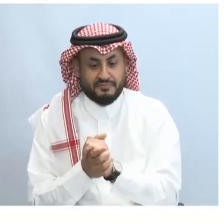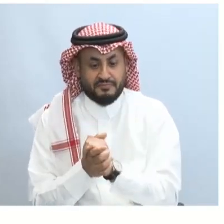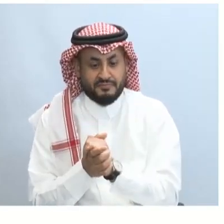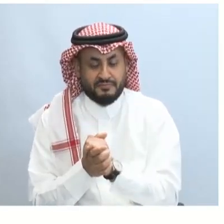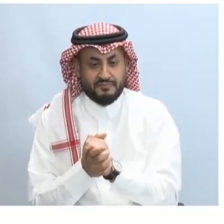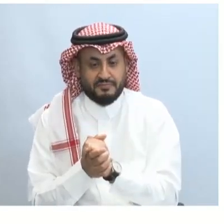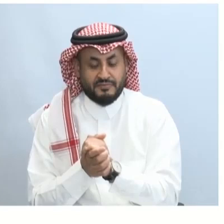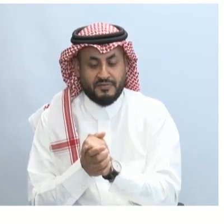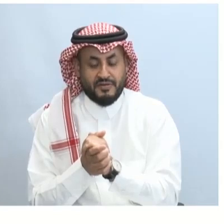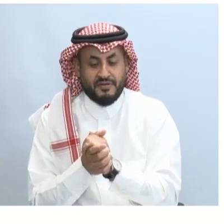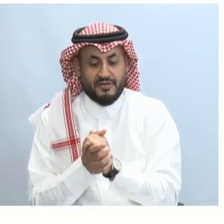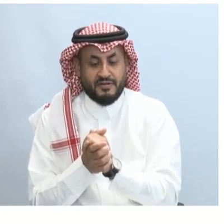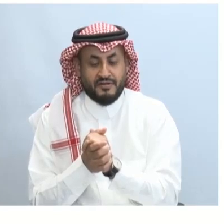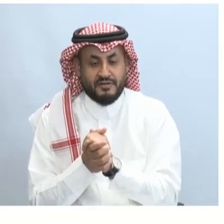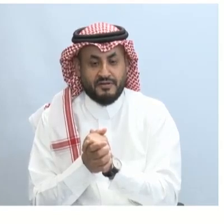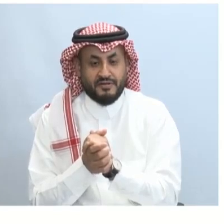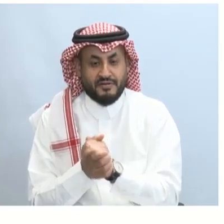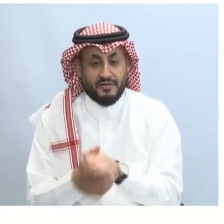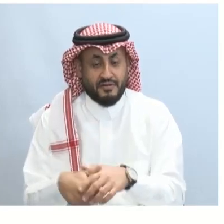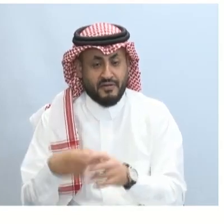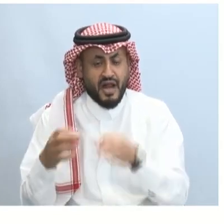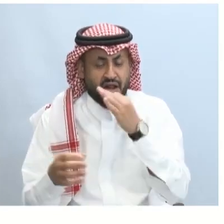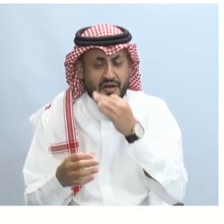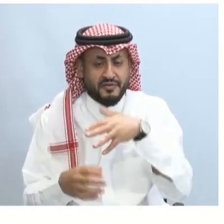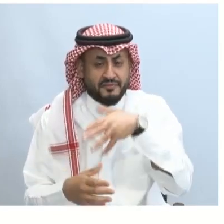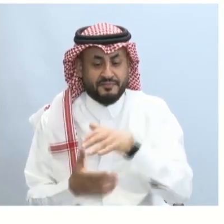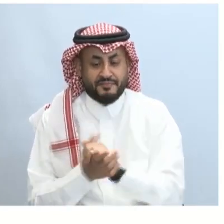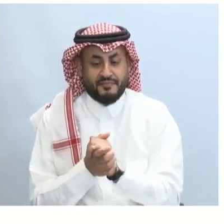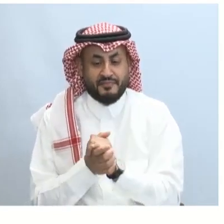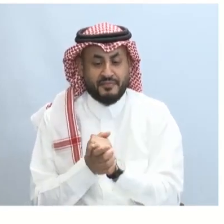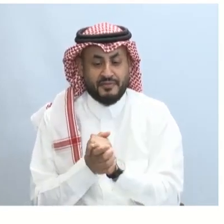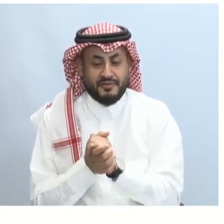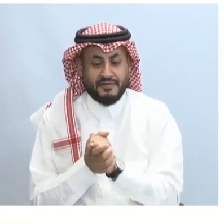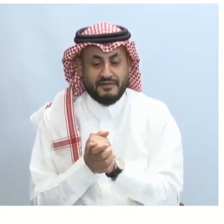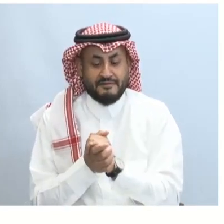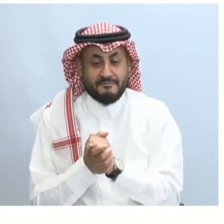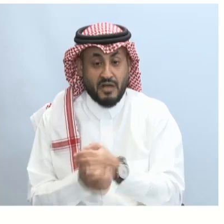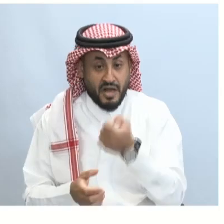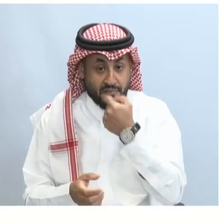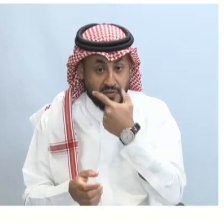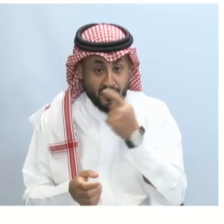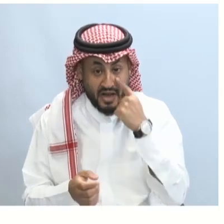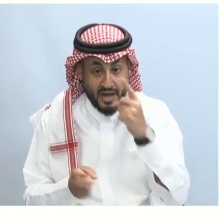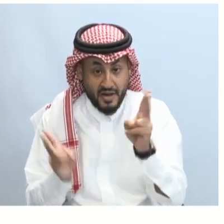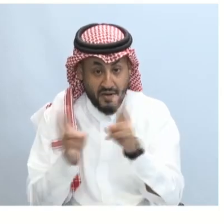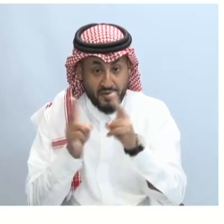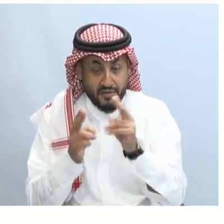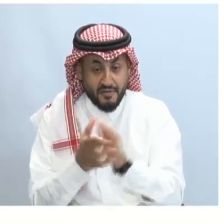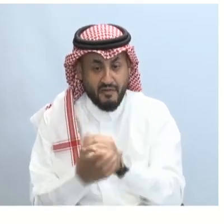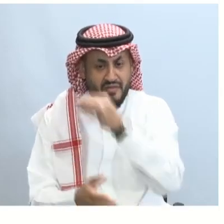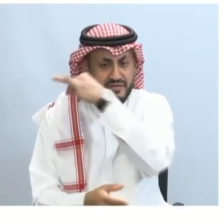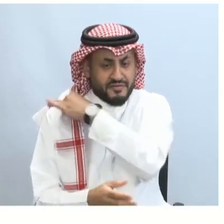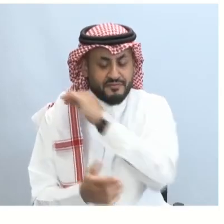اخرجه مسلم قال رسول الله صلى الله عليه وسلم تبسمك في وجه اخيك لك